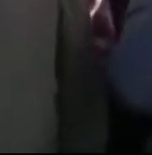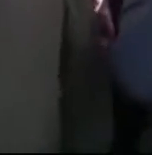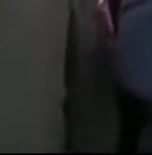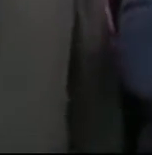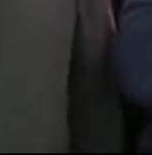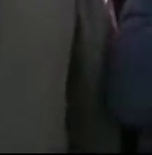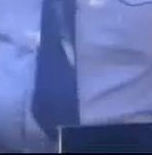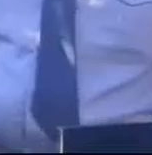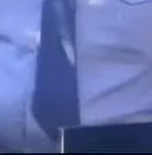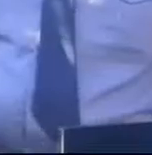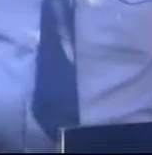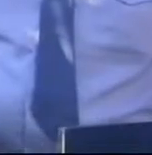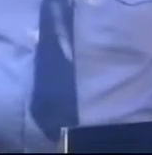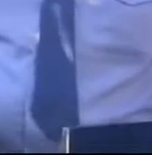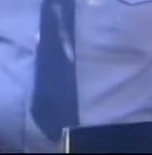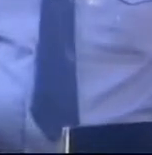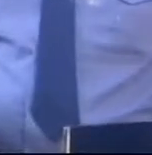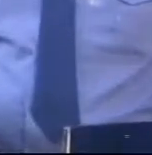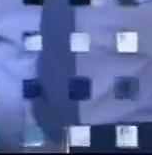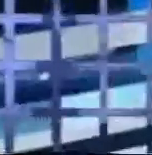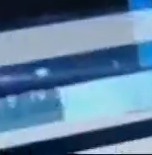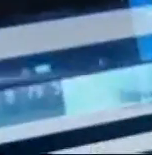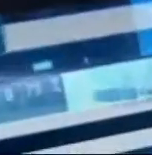қызмет көрсету мәселелерін шешудің жолдары қарастырылды.